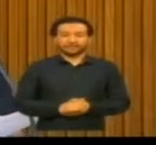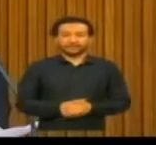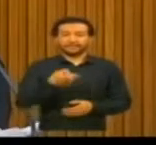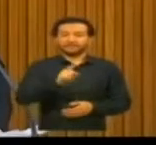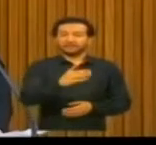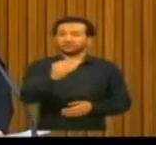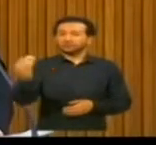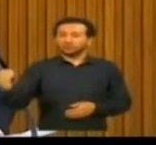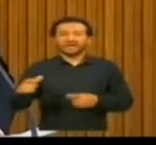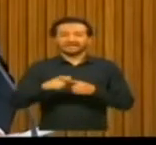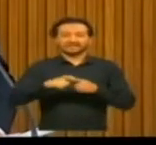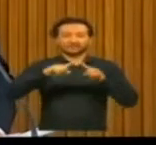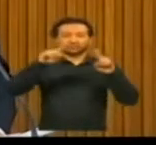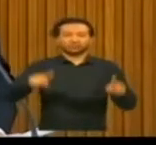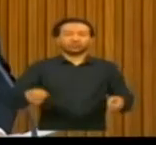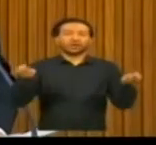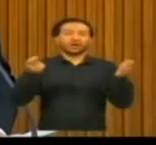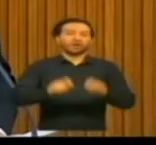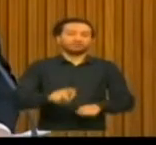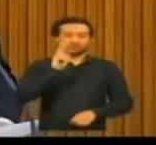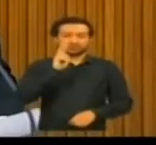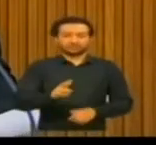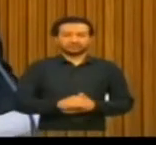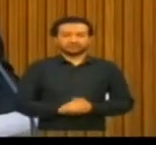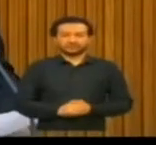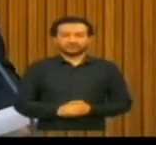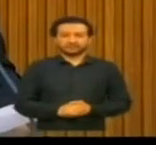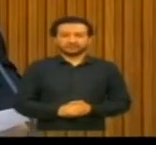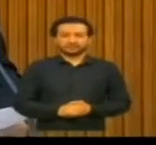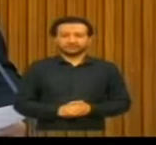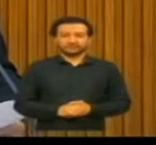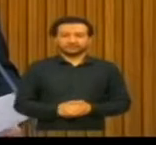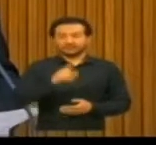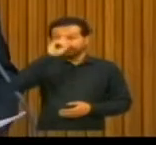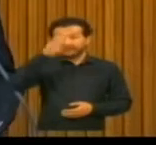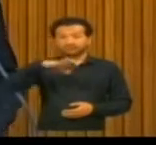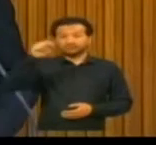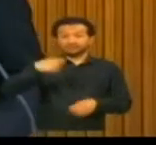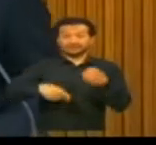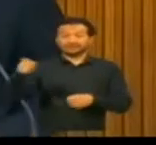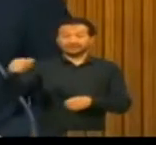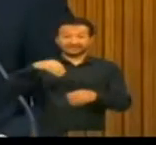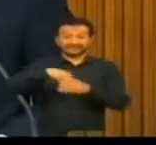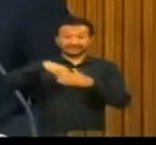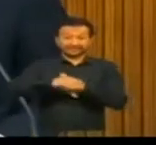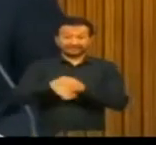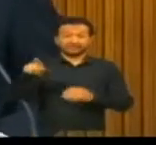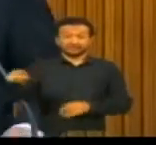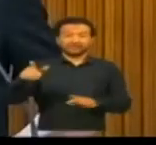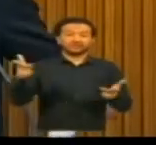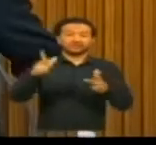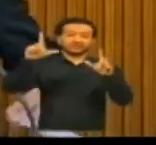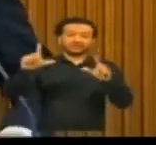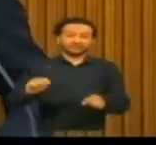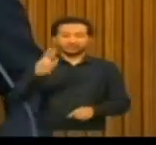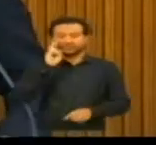Binlerce esnafın kepenk kapattığını gördük. Merkez Bankası rezervlerinin kar gibi eridiğini